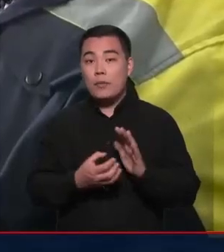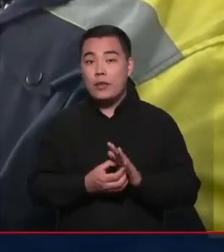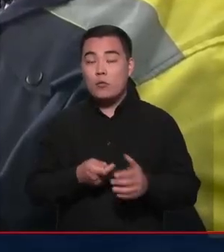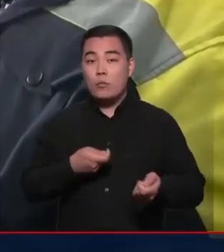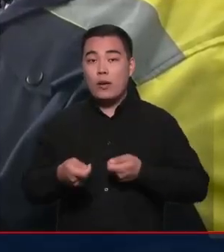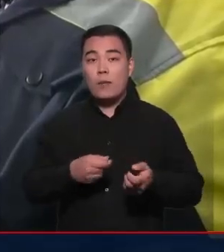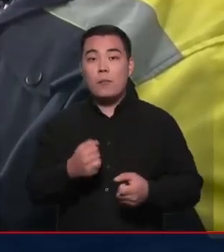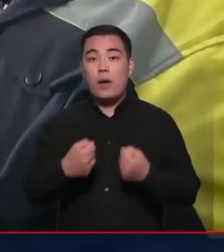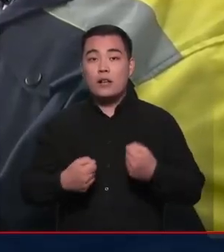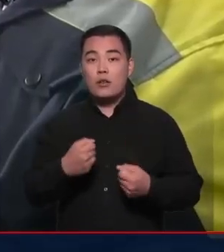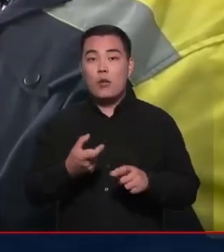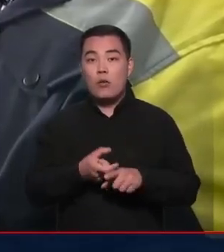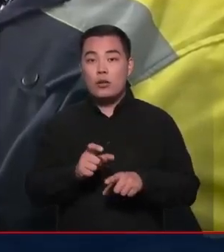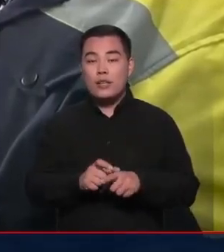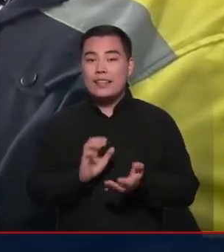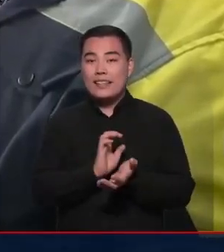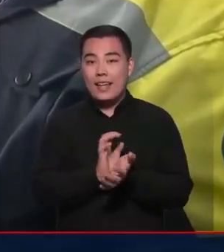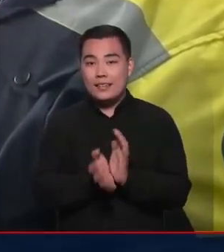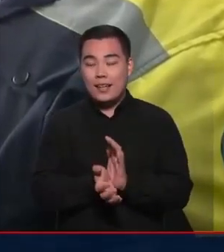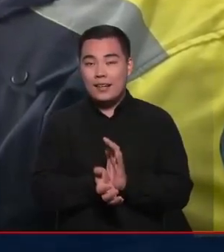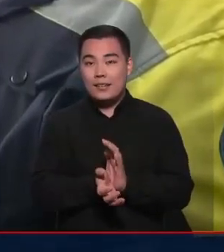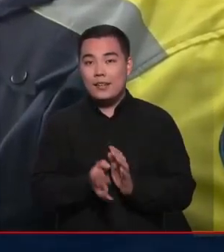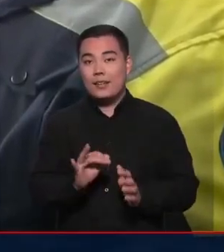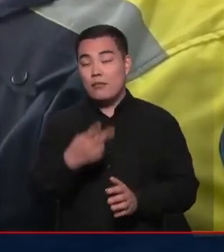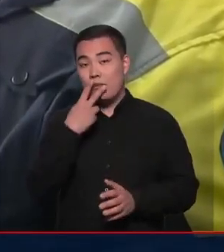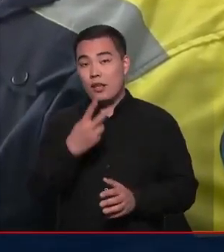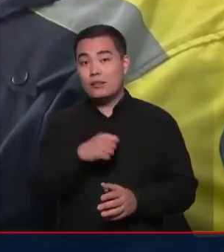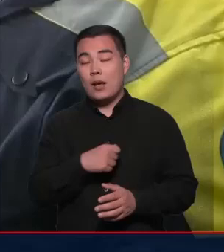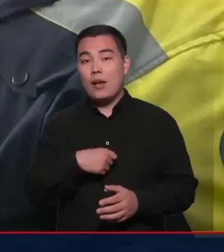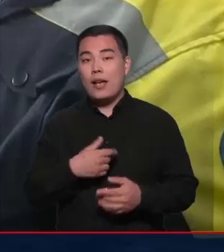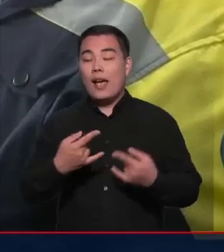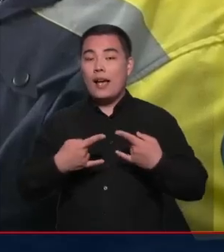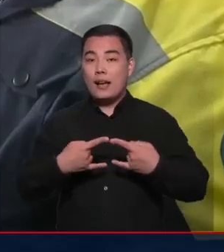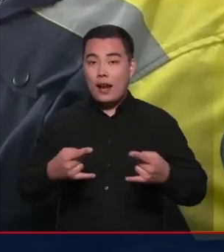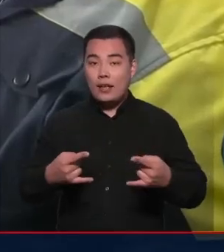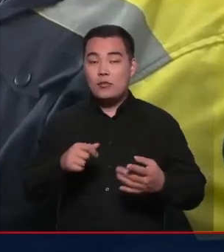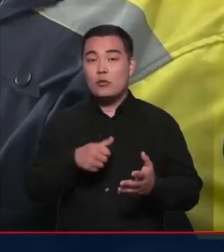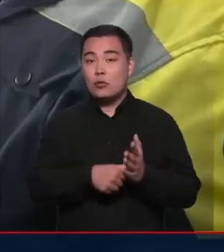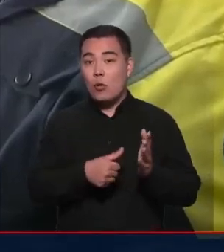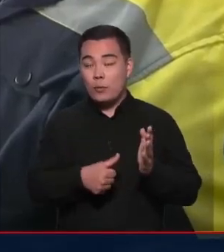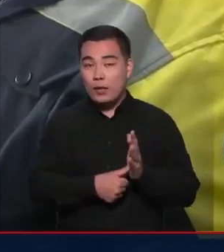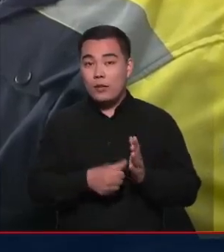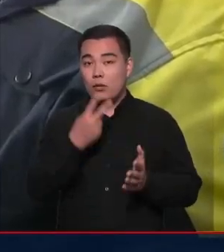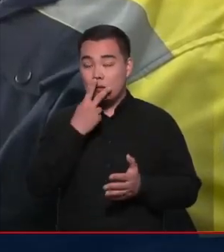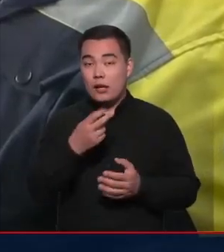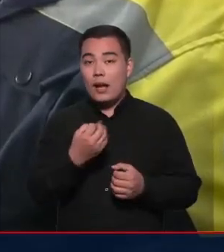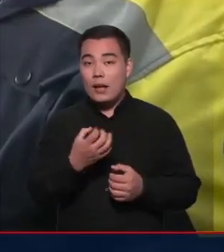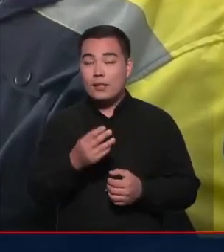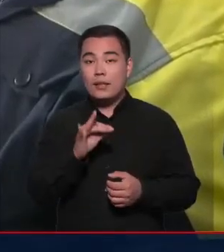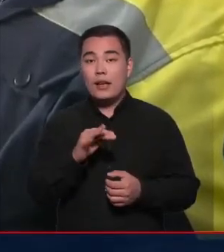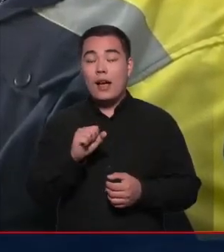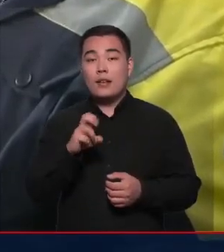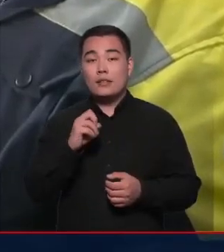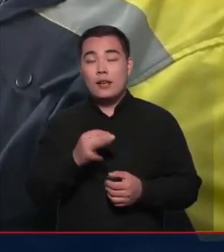управления машиниста очень тесно. Видим мы здесь экраны, кнопки, которые горят. Вот, Алексей